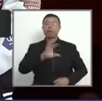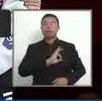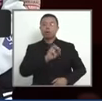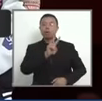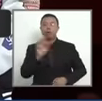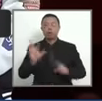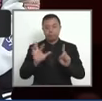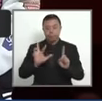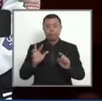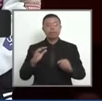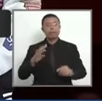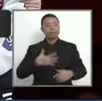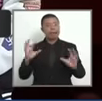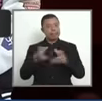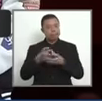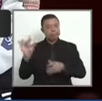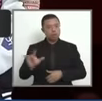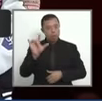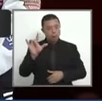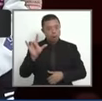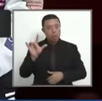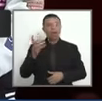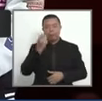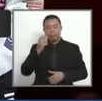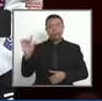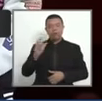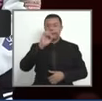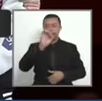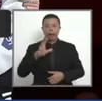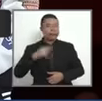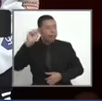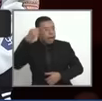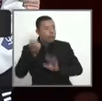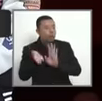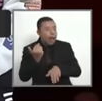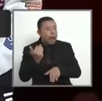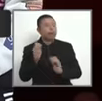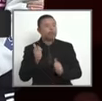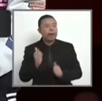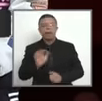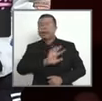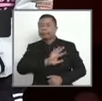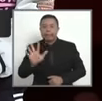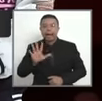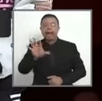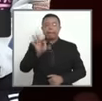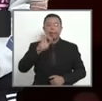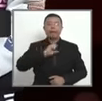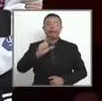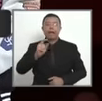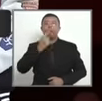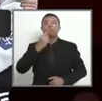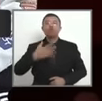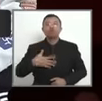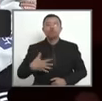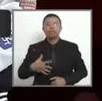yang yang e diperoleh oleh bapaknya gaji untuk membiayai keluarganya menyekolahkan anaknya dan itu akan